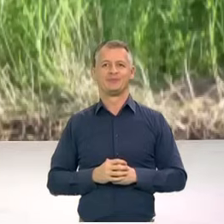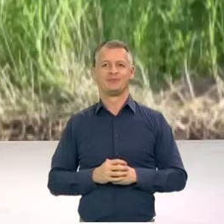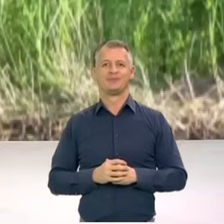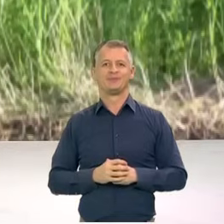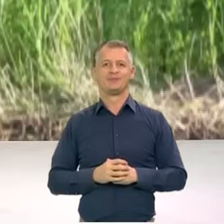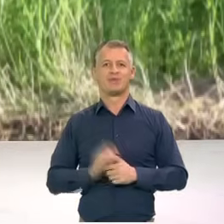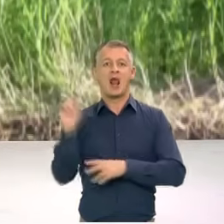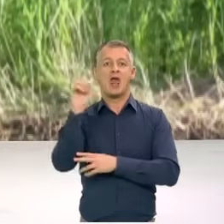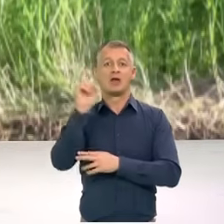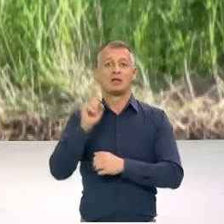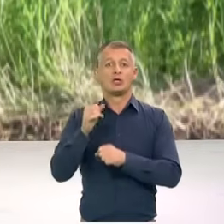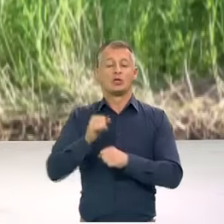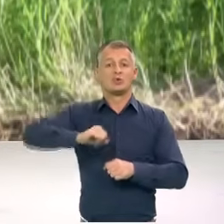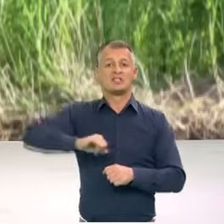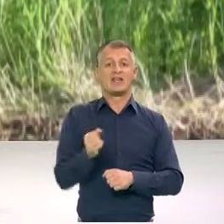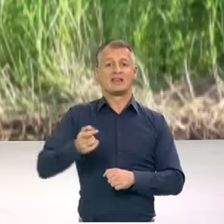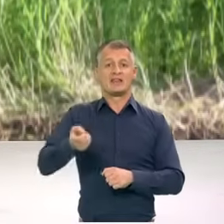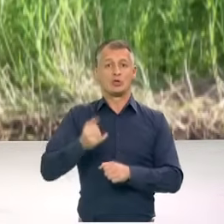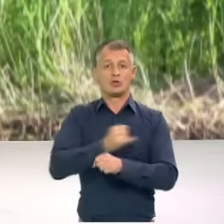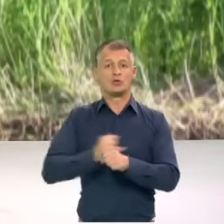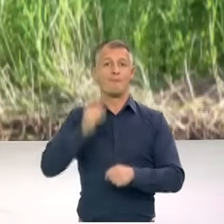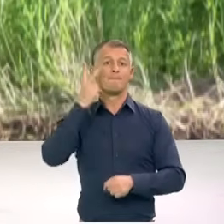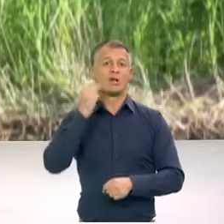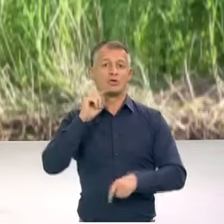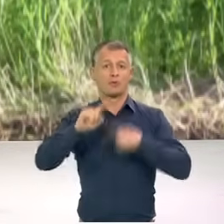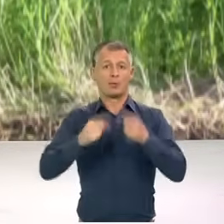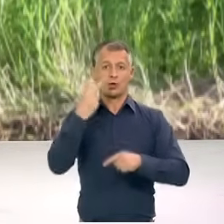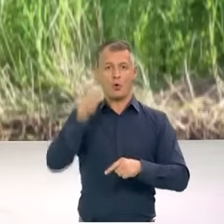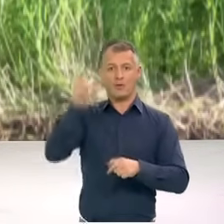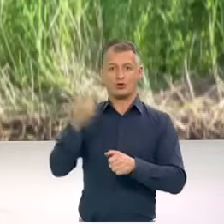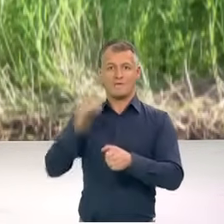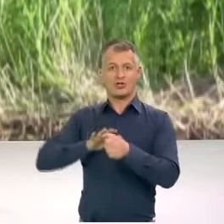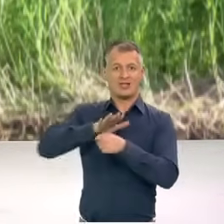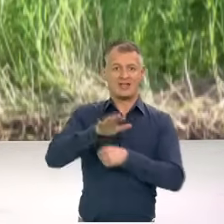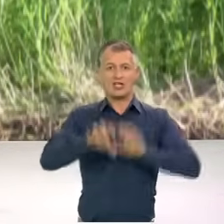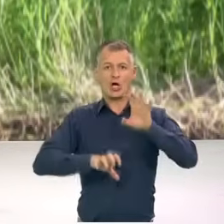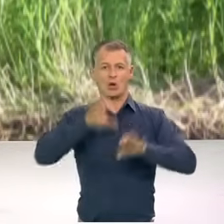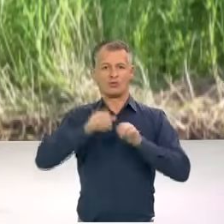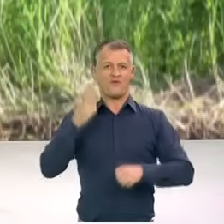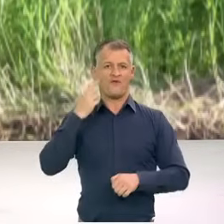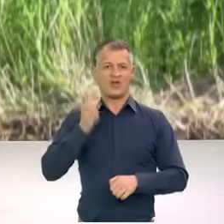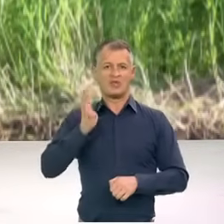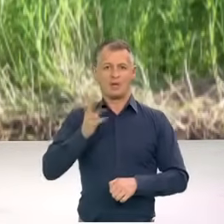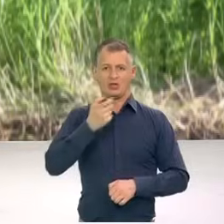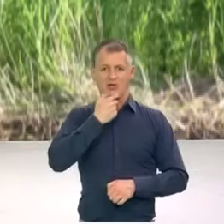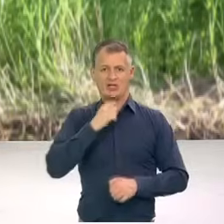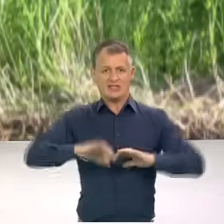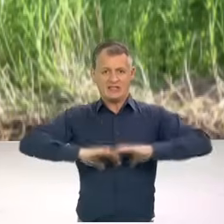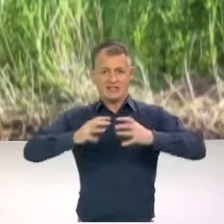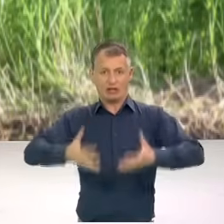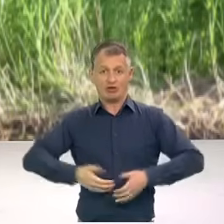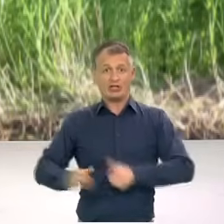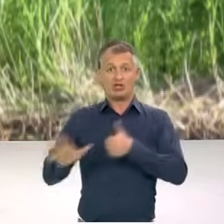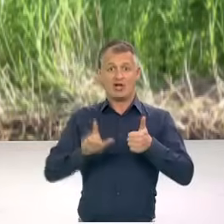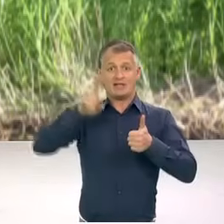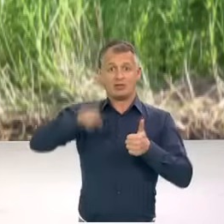jurnal alertă într un sat din județul Brașov după ce două persoane au fost atacate de un urs o minoră în vârstă de 14 ani însărcinată